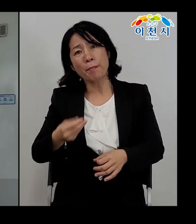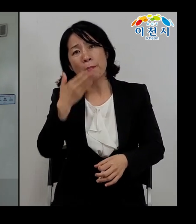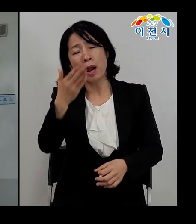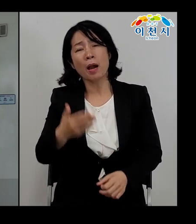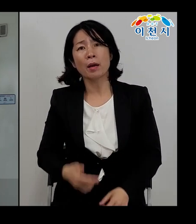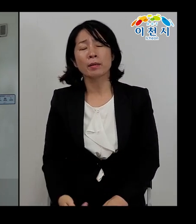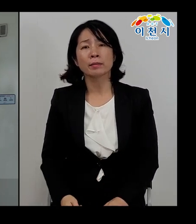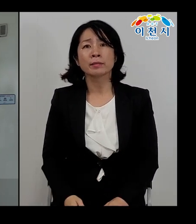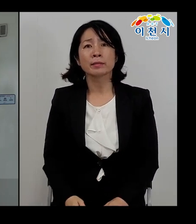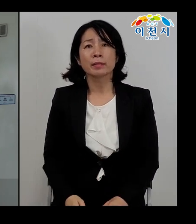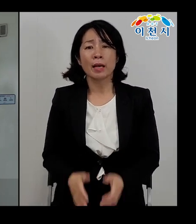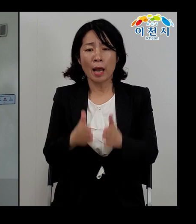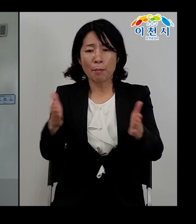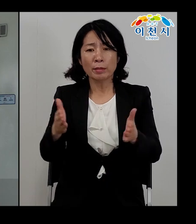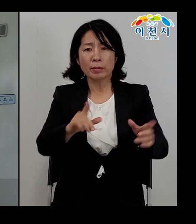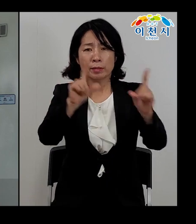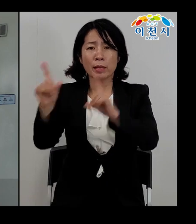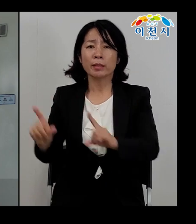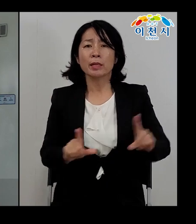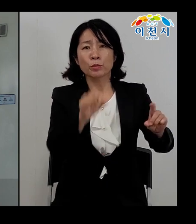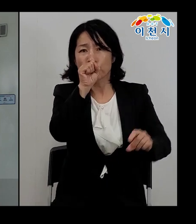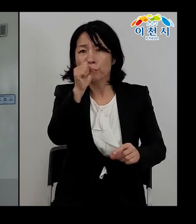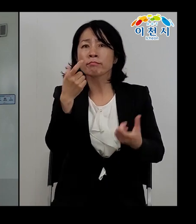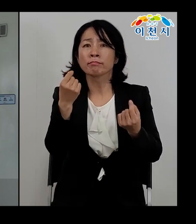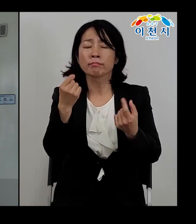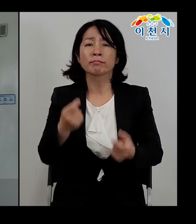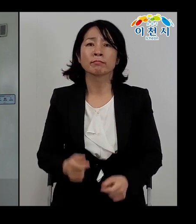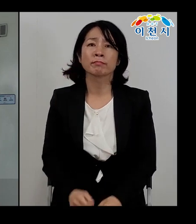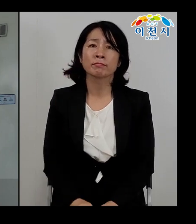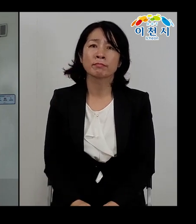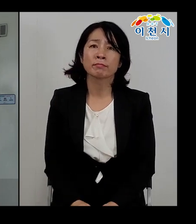원룸보다는 이런 아파트가 훨씬 살기 좋잖아요.